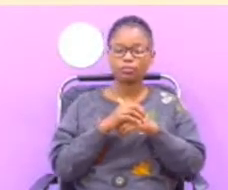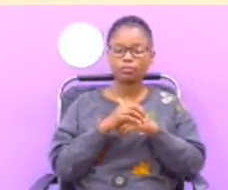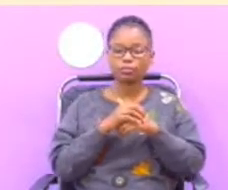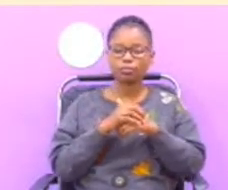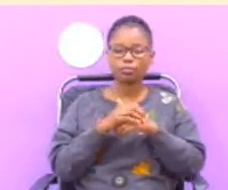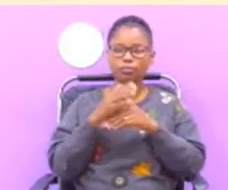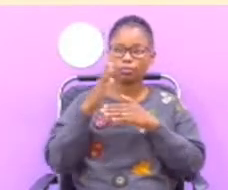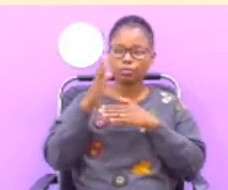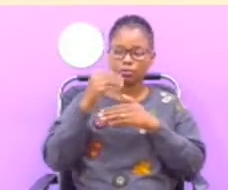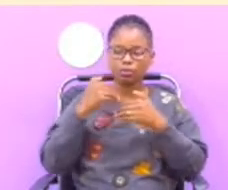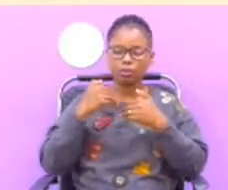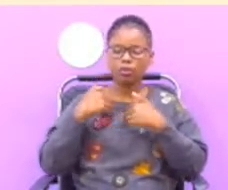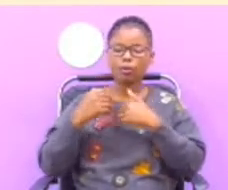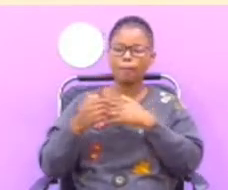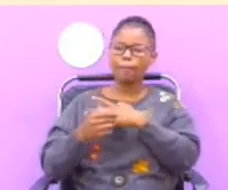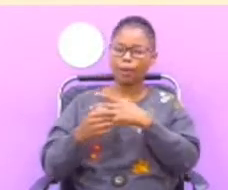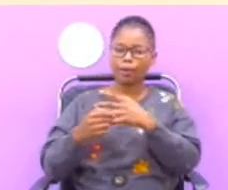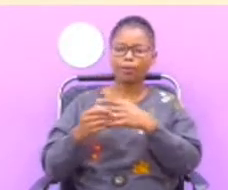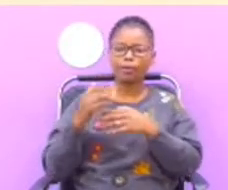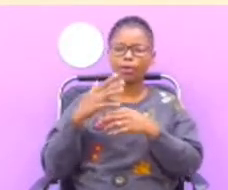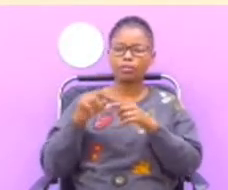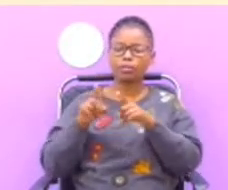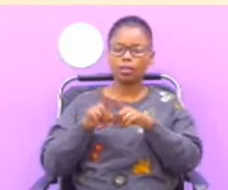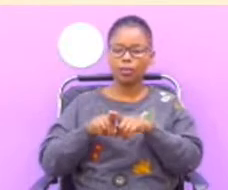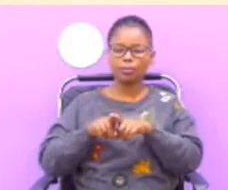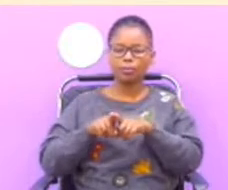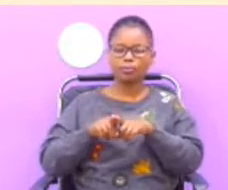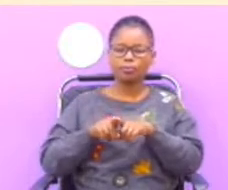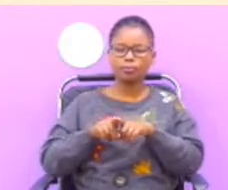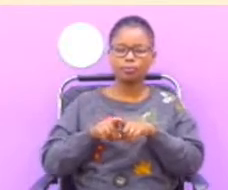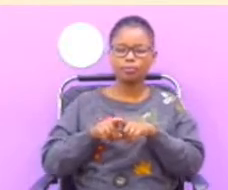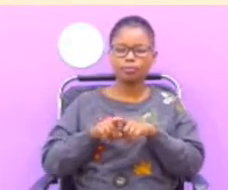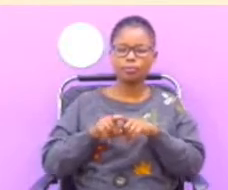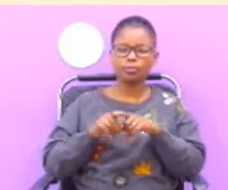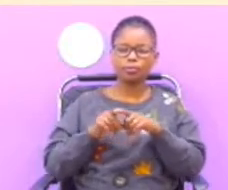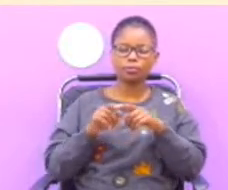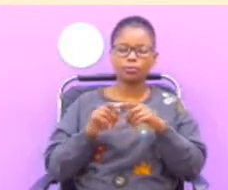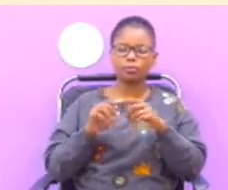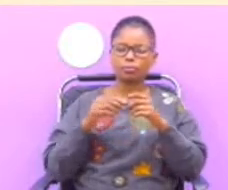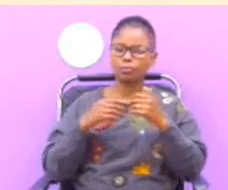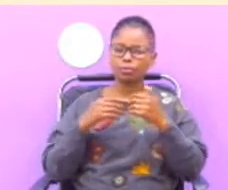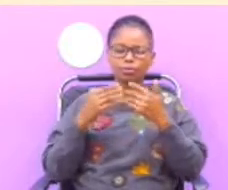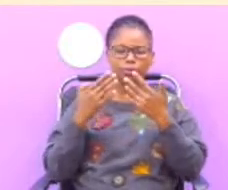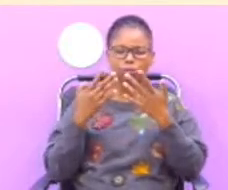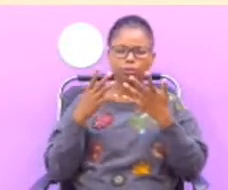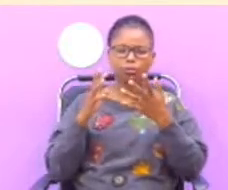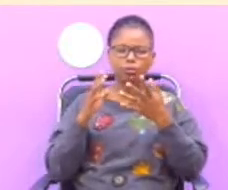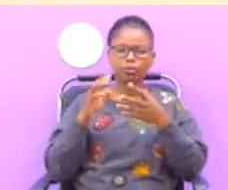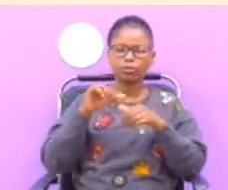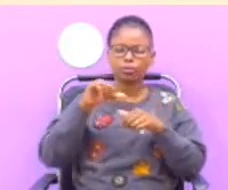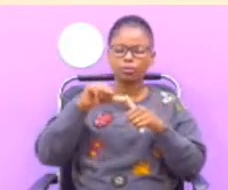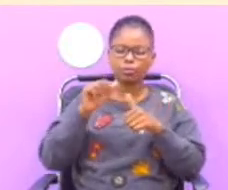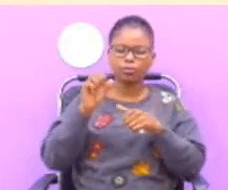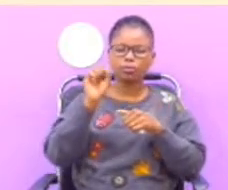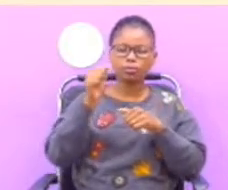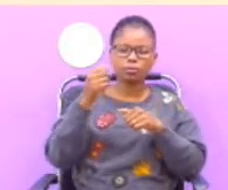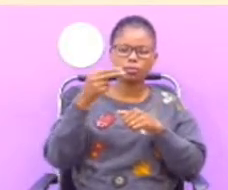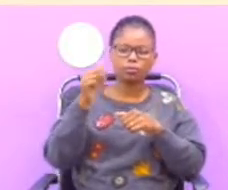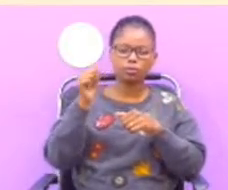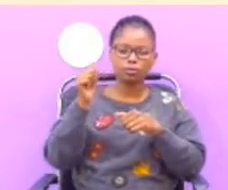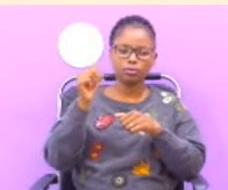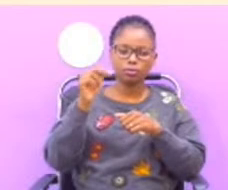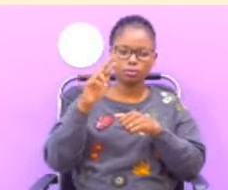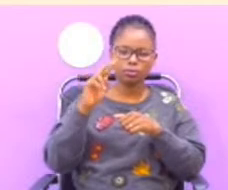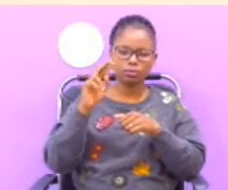ngai witu ni ari hinya na ndi ndamenya tofauti ya Shark na Whale ni iriku nene